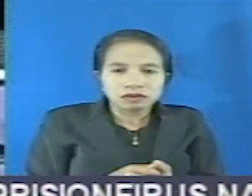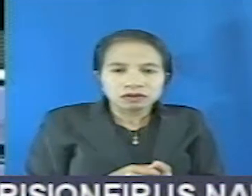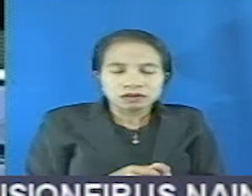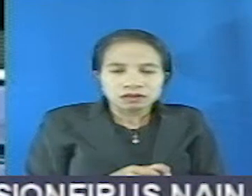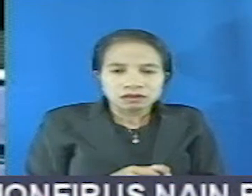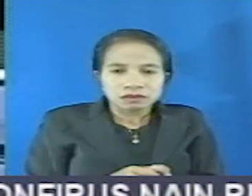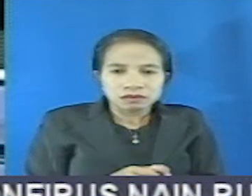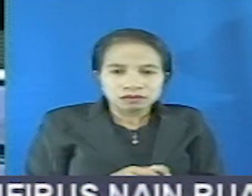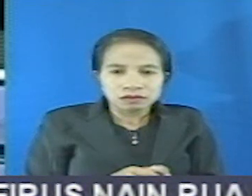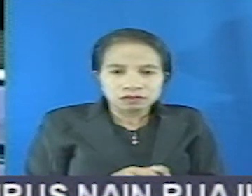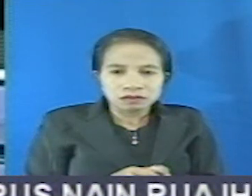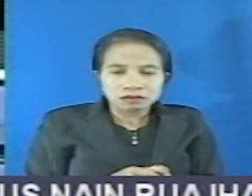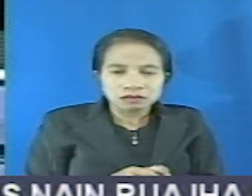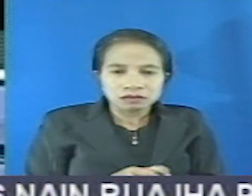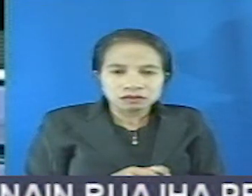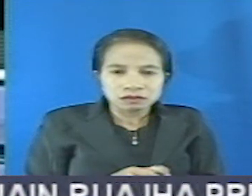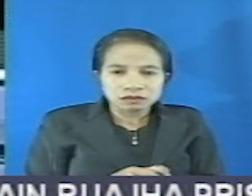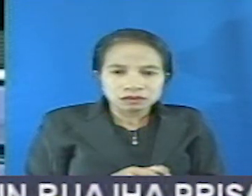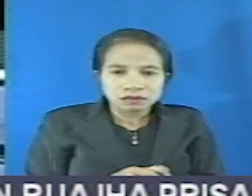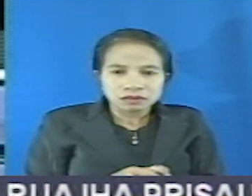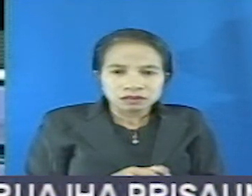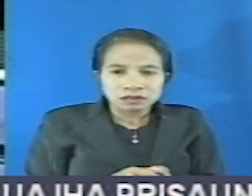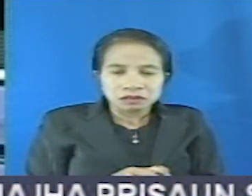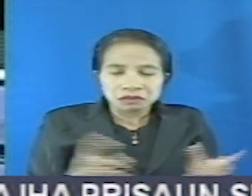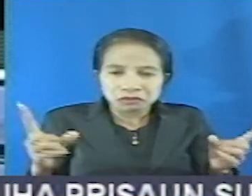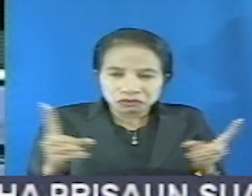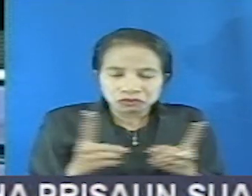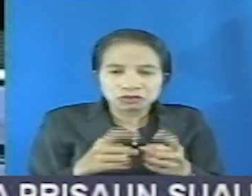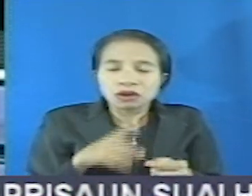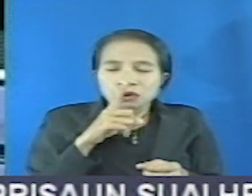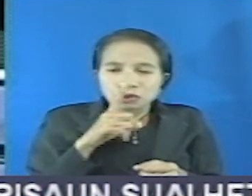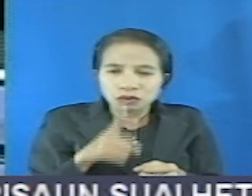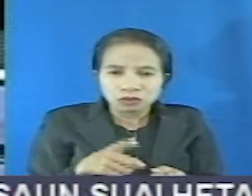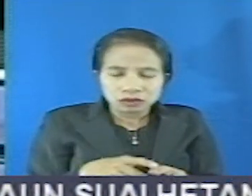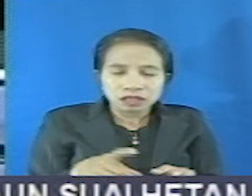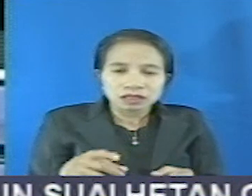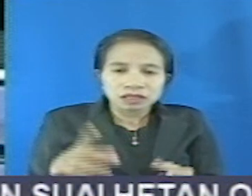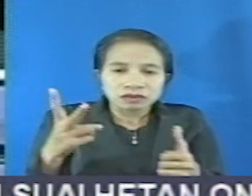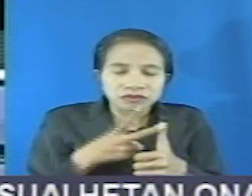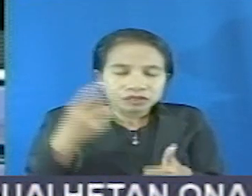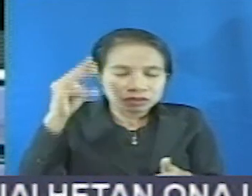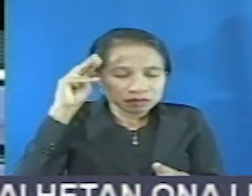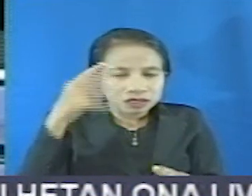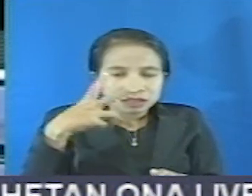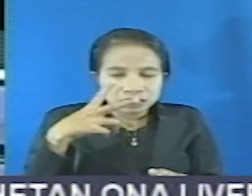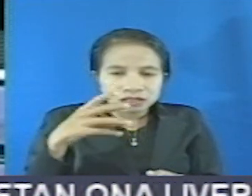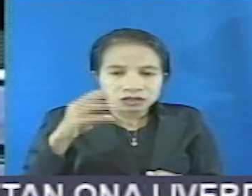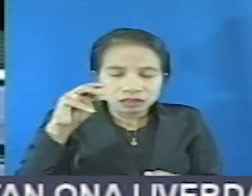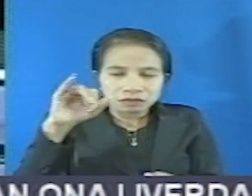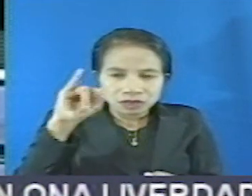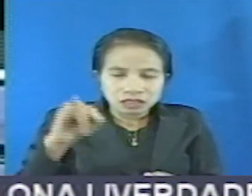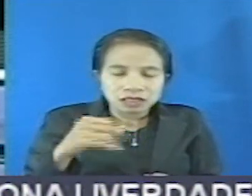atuasaun ne fora ona husi ninia kompetensia. Los duni katak vice ministro interior hareba asunto